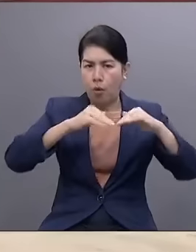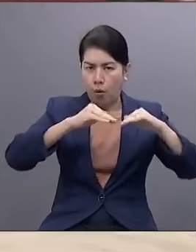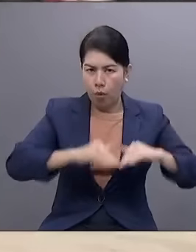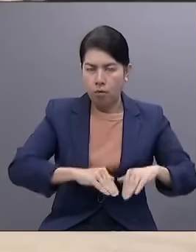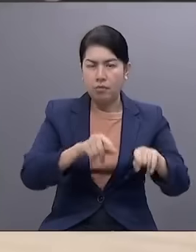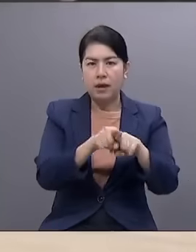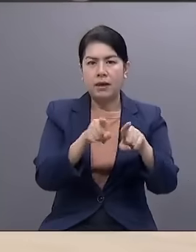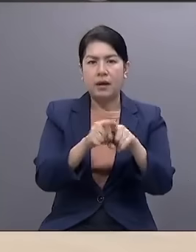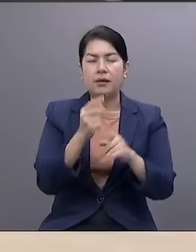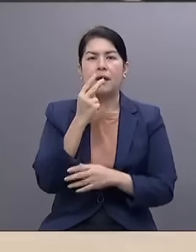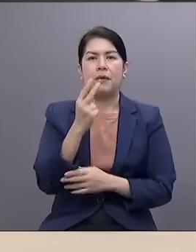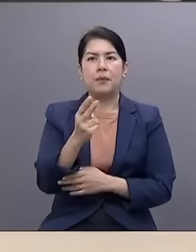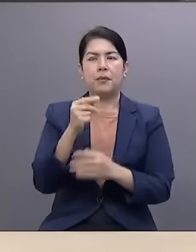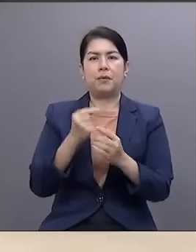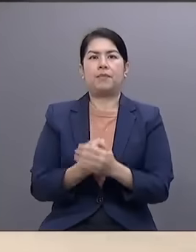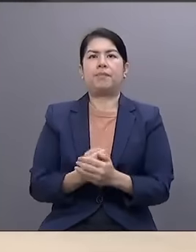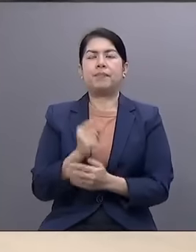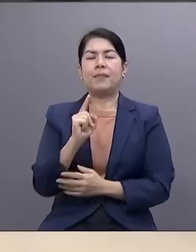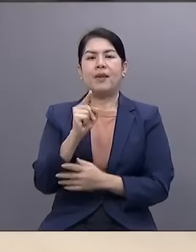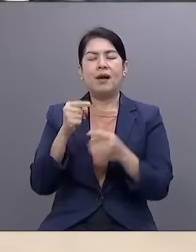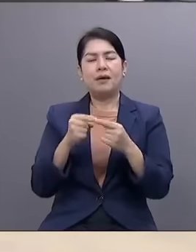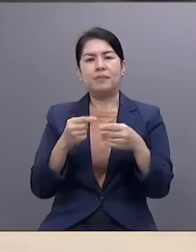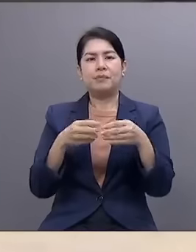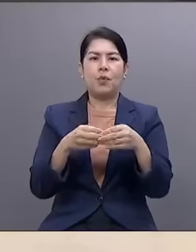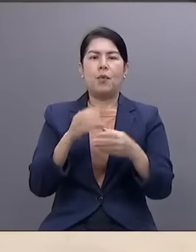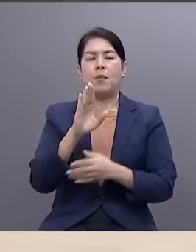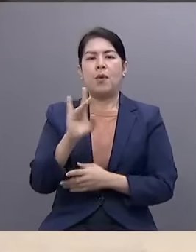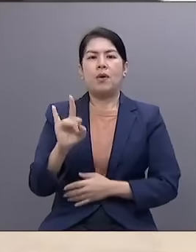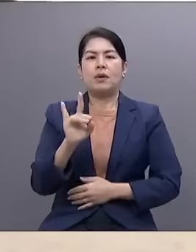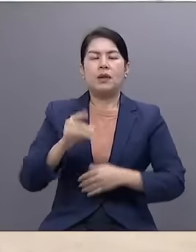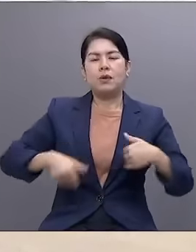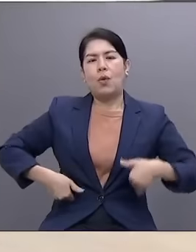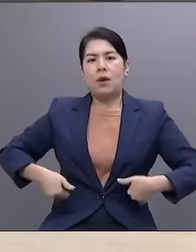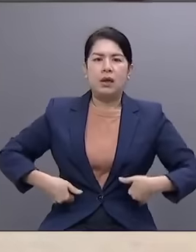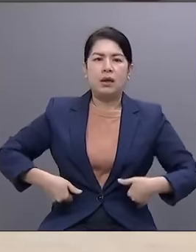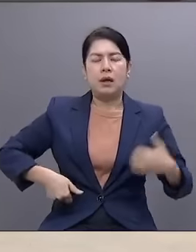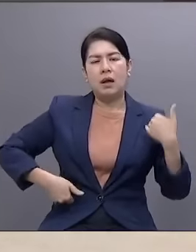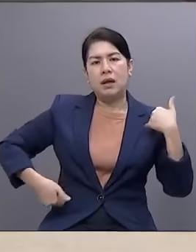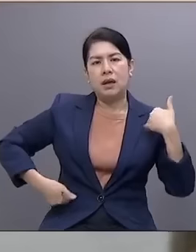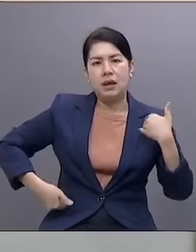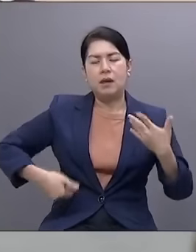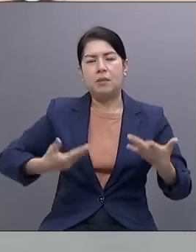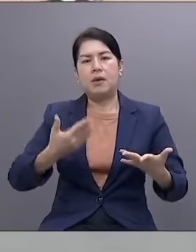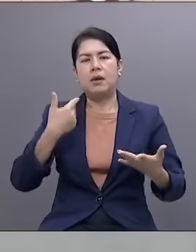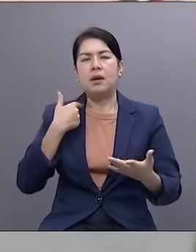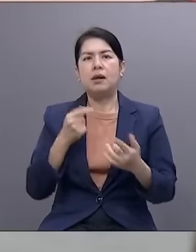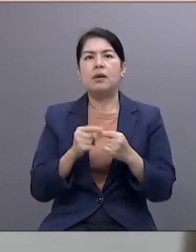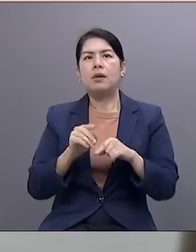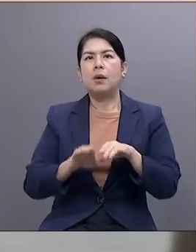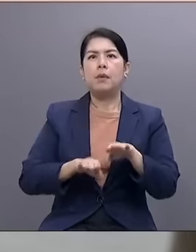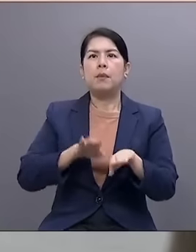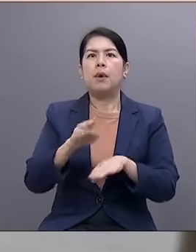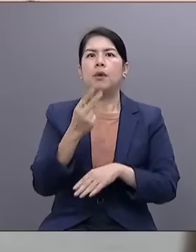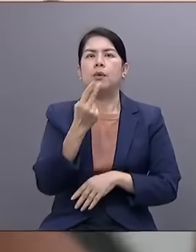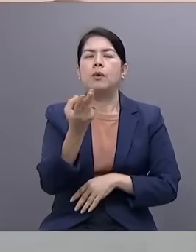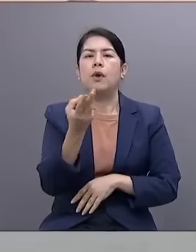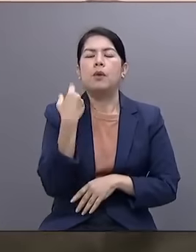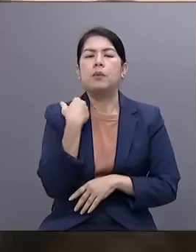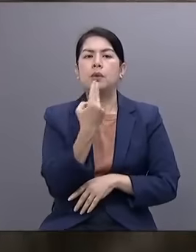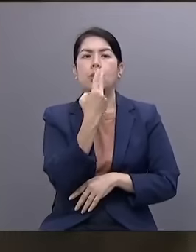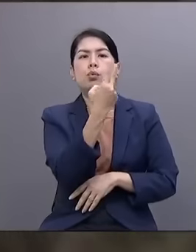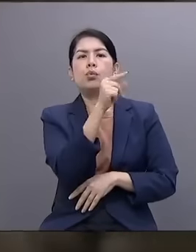ห็นว่าลิงที่ลงมาเดินบนถนนน้อยลงเช่นกันแต่ว่าถ้าเงยหน้าไปดูบนอาคารบนตึกนะครับก็ยังค